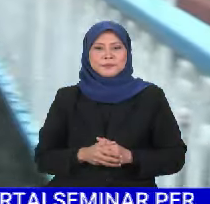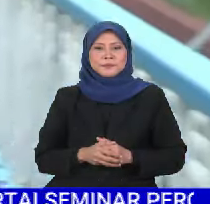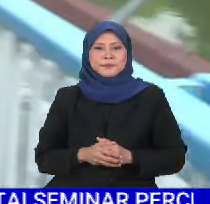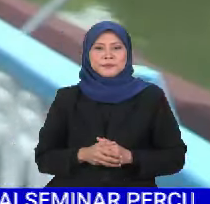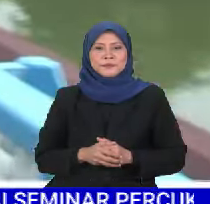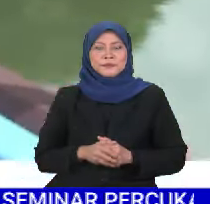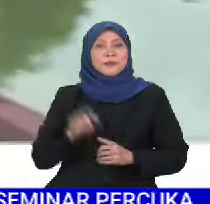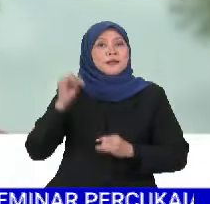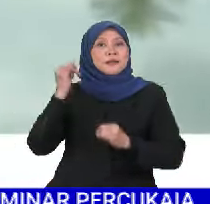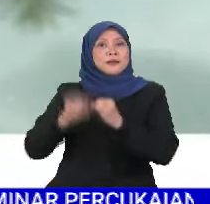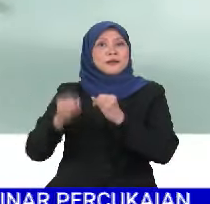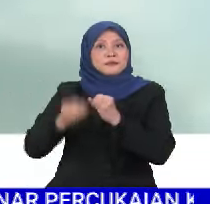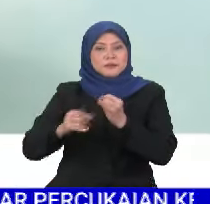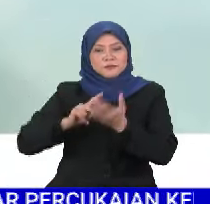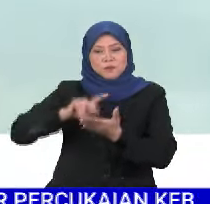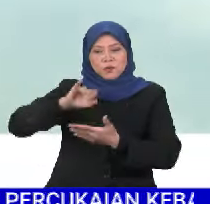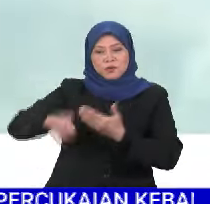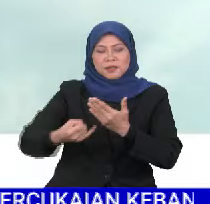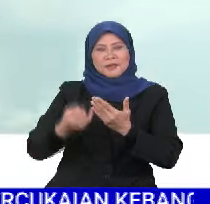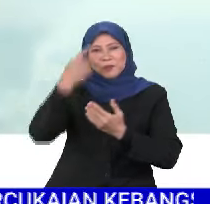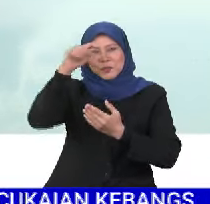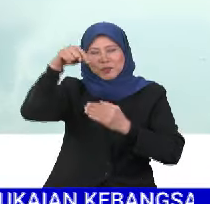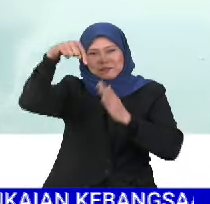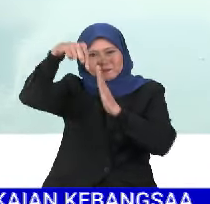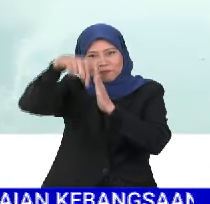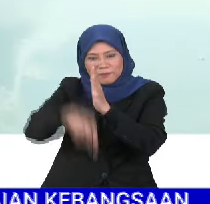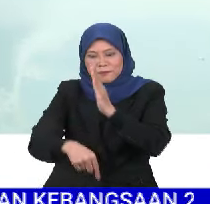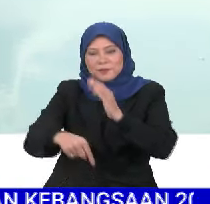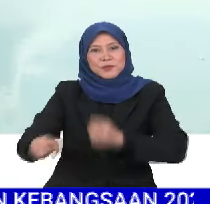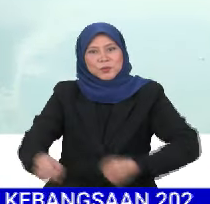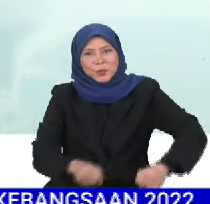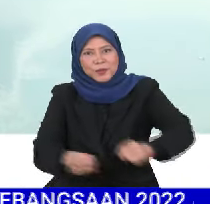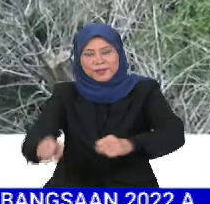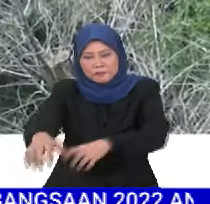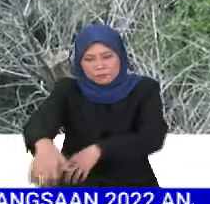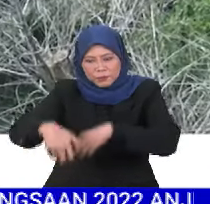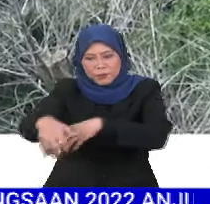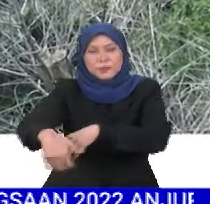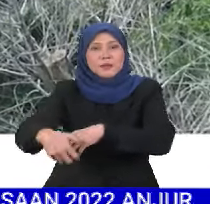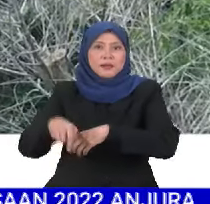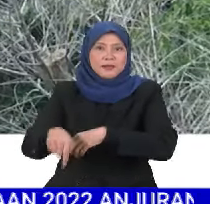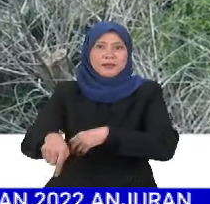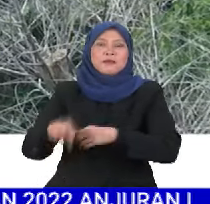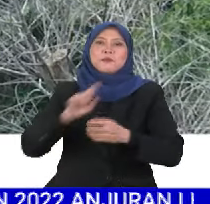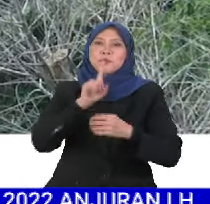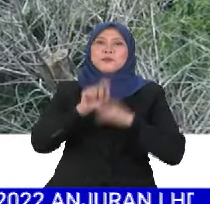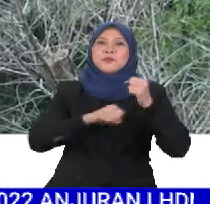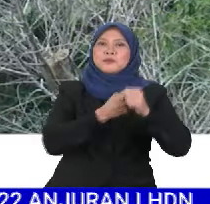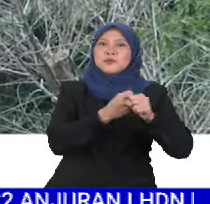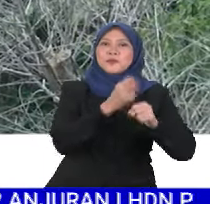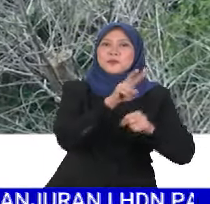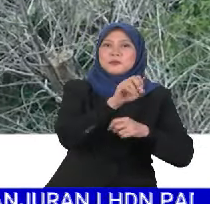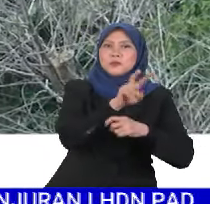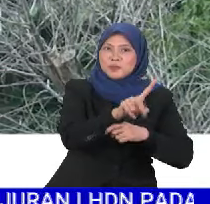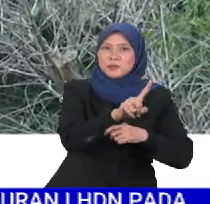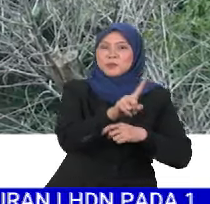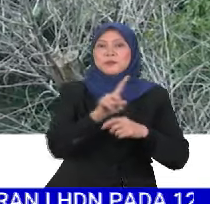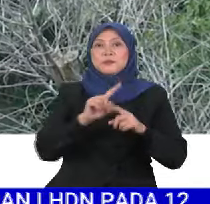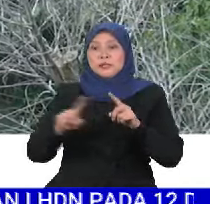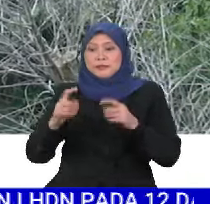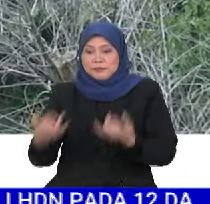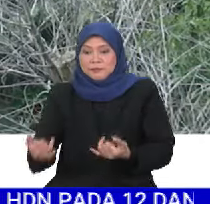Difahamkan kali terakhir projek mendalamkan sungai berkenaan dilaksanakan pada tahun 2001 dan kini